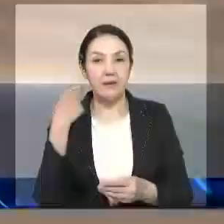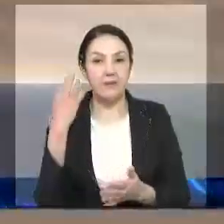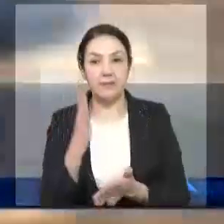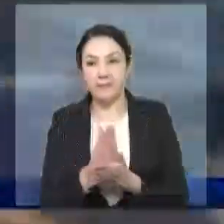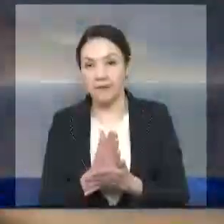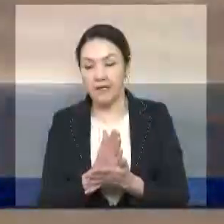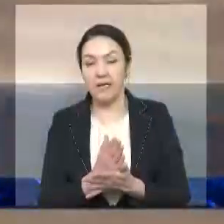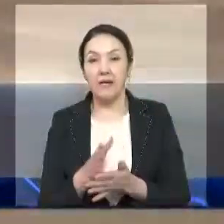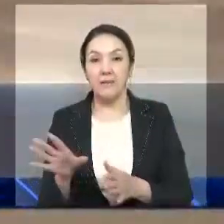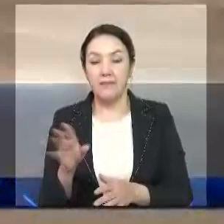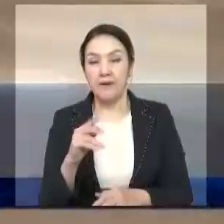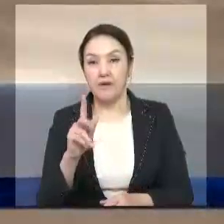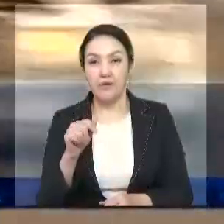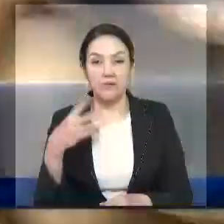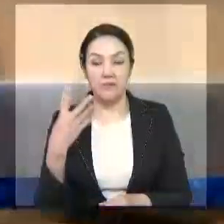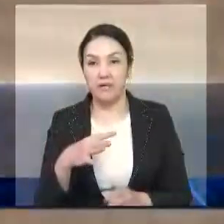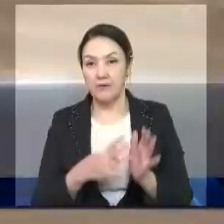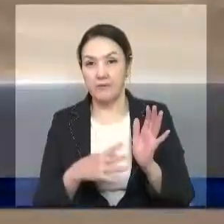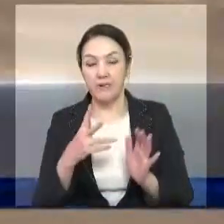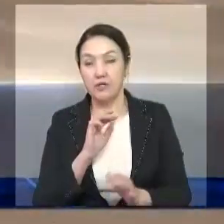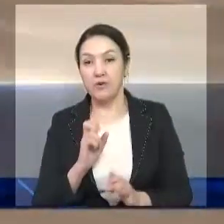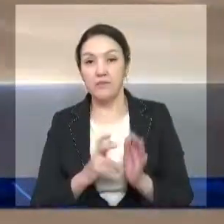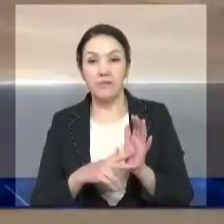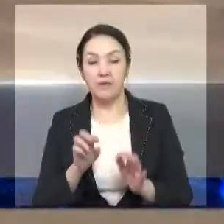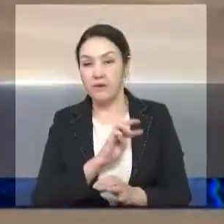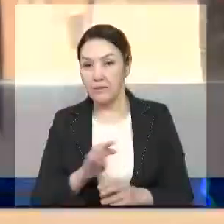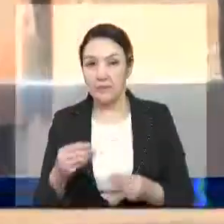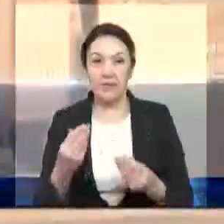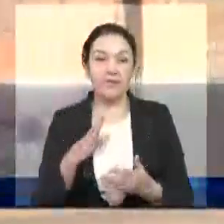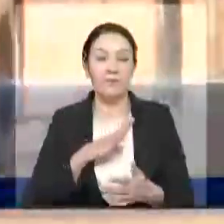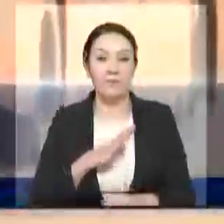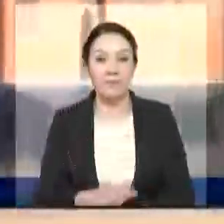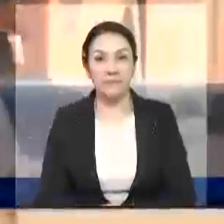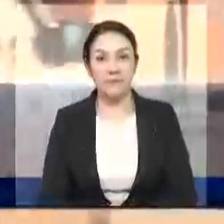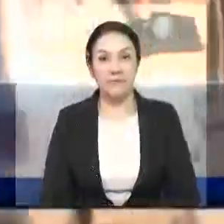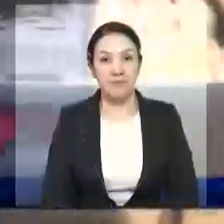барлығы 241 миллион 358 мың теңгені құрап отыр.